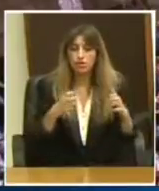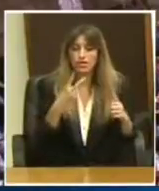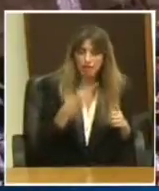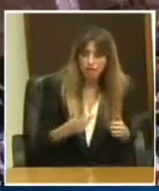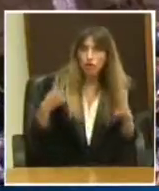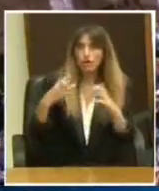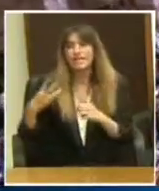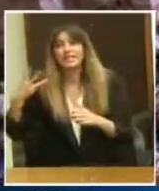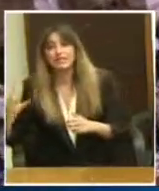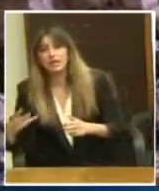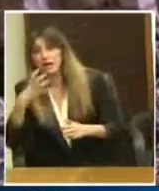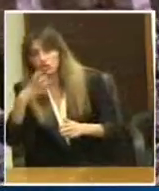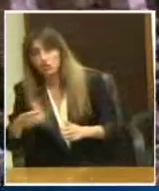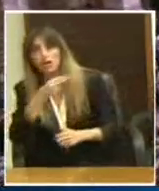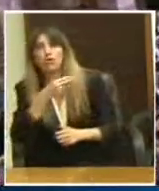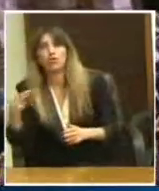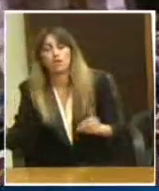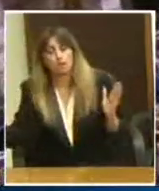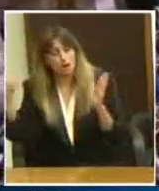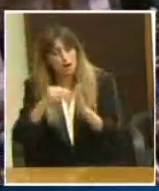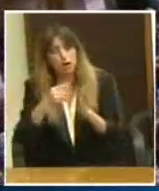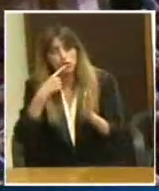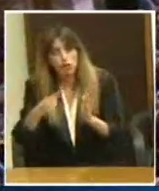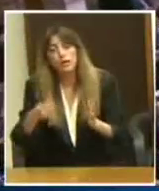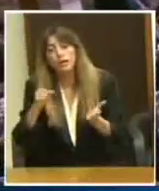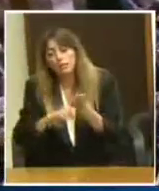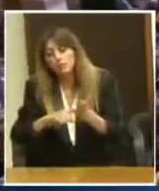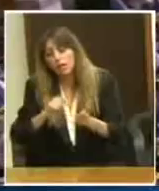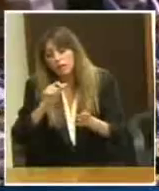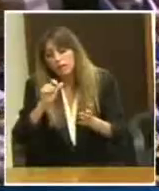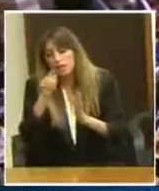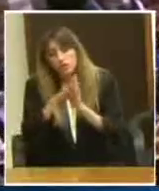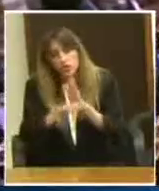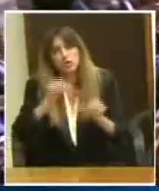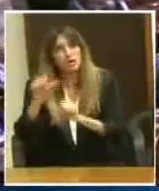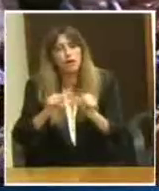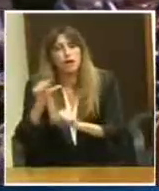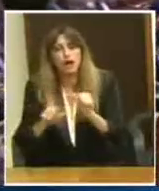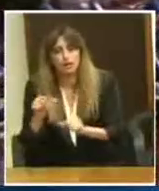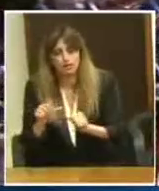Και βλέπω τέλος, για την περιβόητη αυτή συζήτηση για τη μακεδονική γλώσσα,